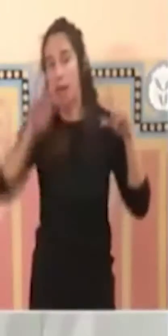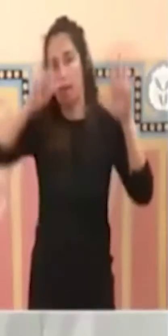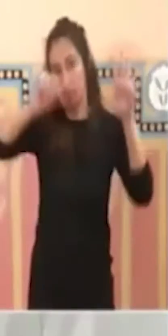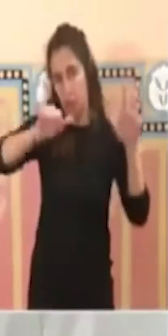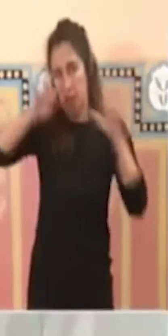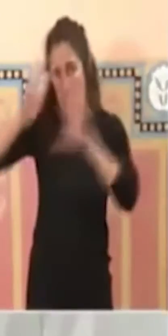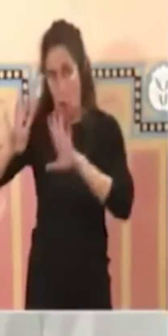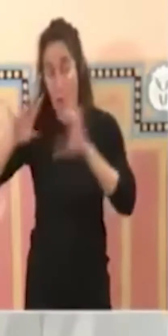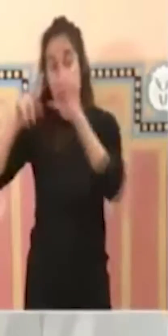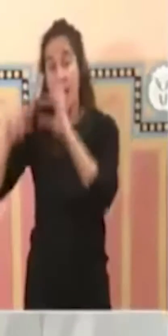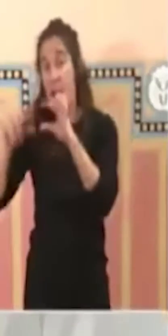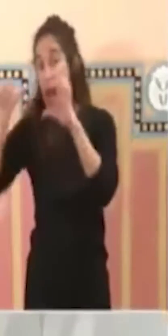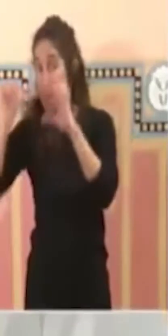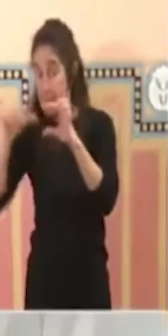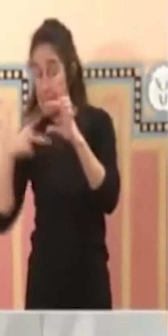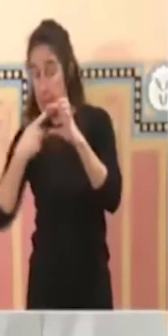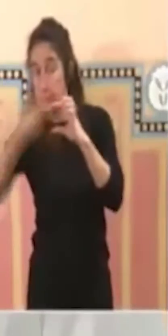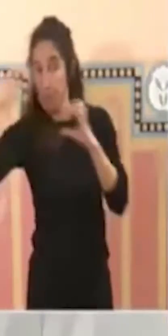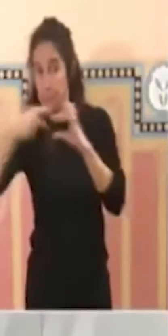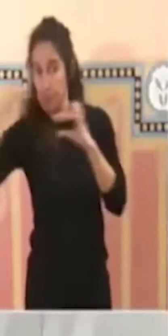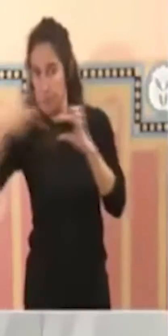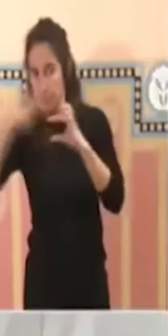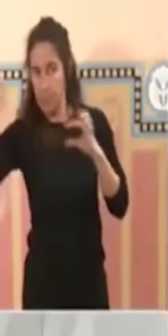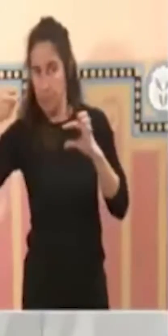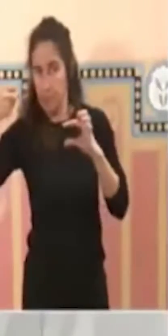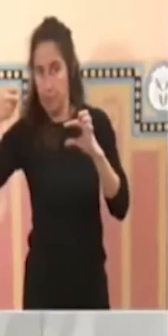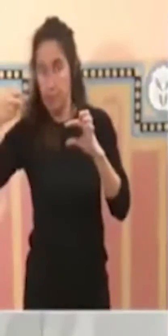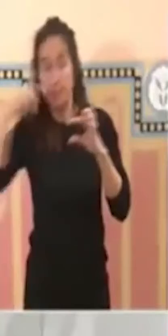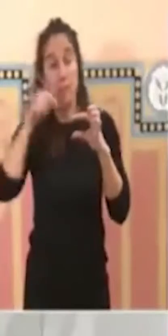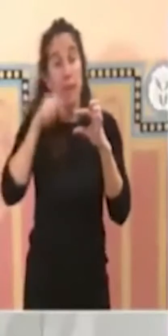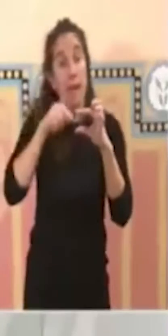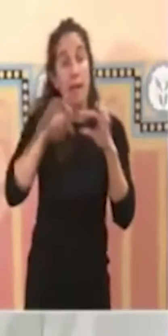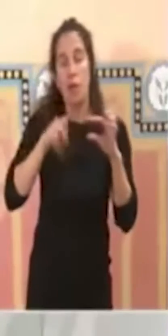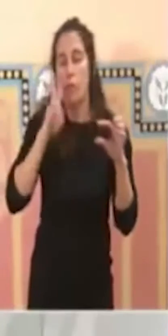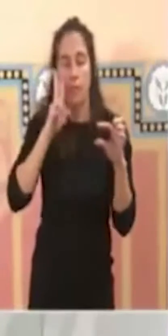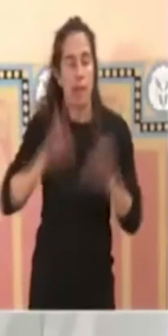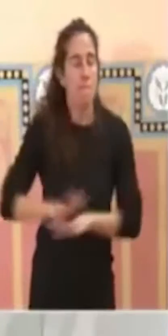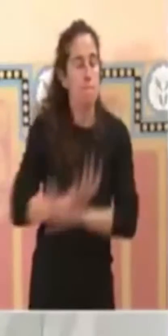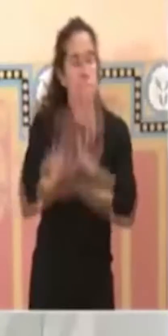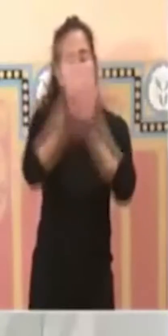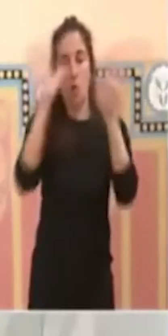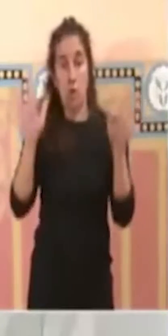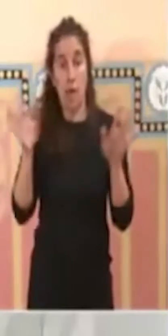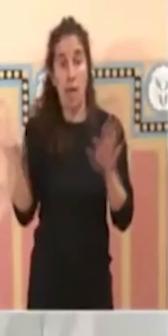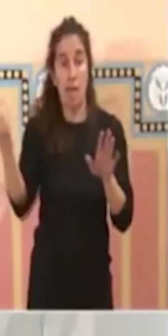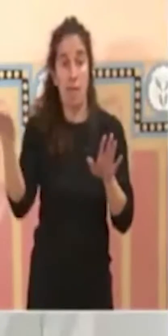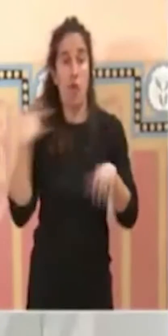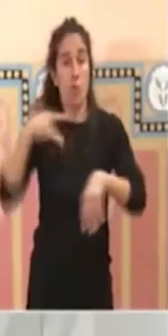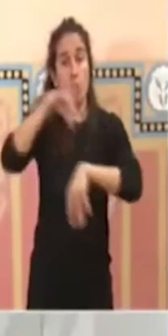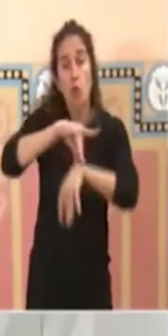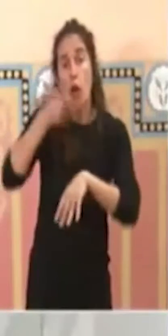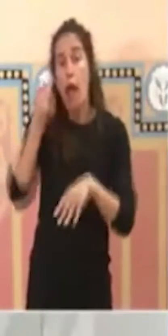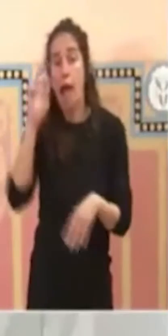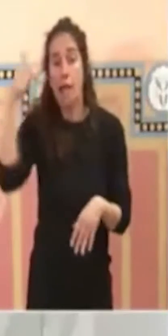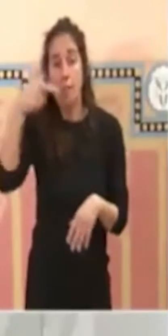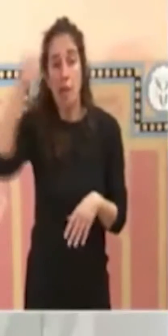de 6, que és el que estem posant en l'actualitat. Per tant, aquí tenim clarament, tal com van comentar el doctor Gimón, doctora Cabezas, en les